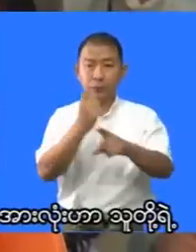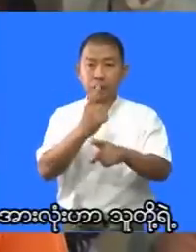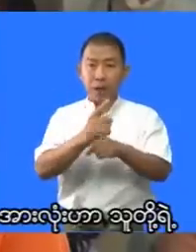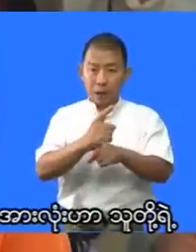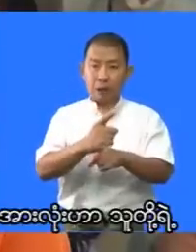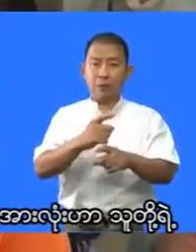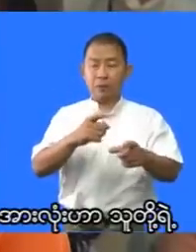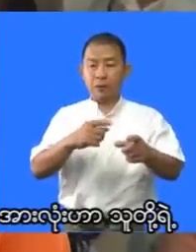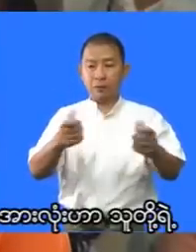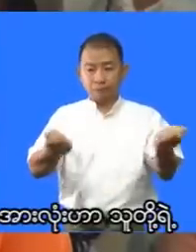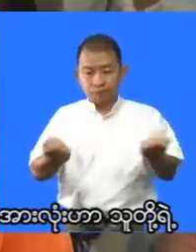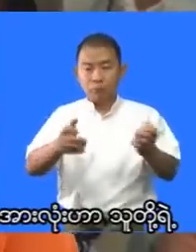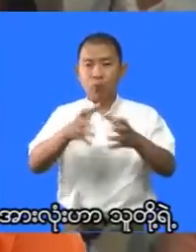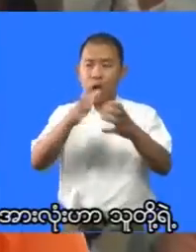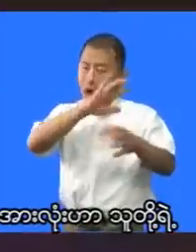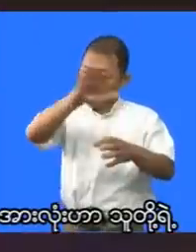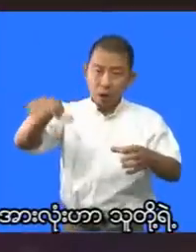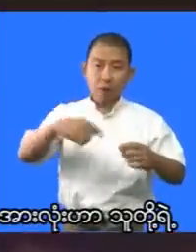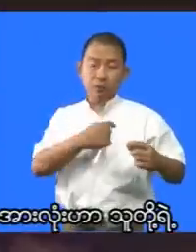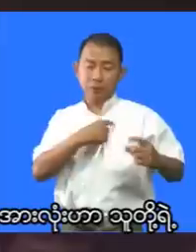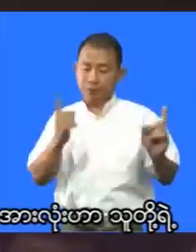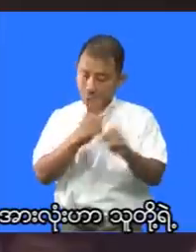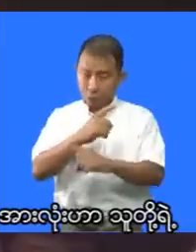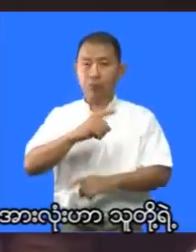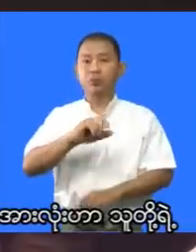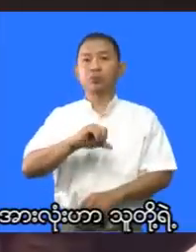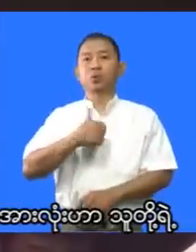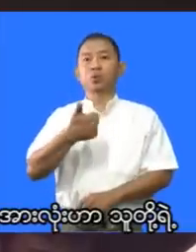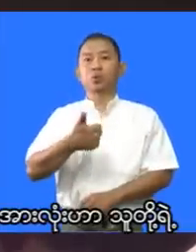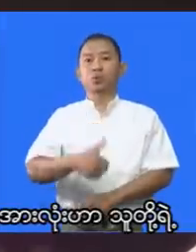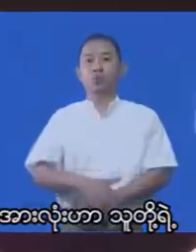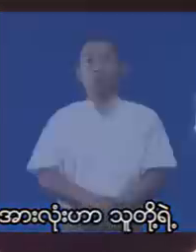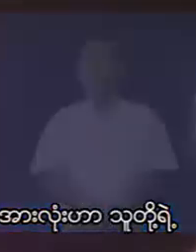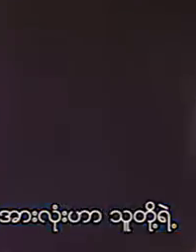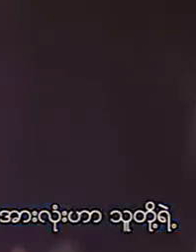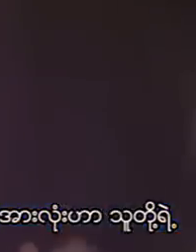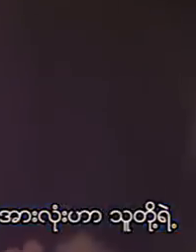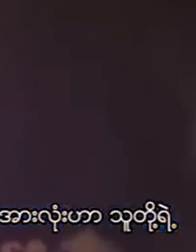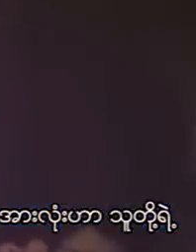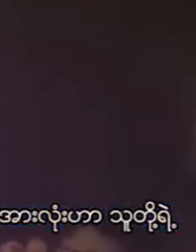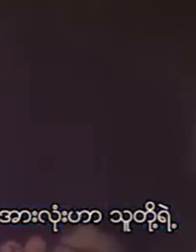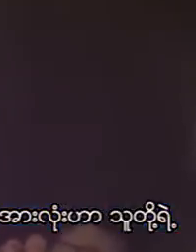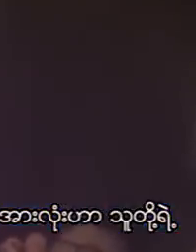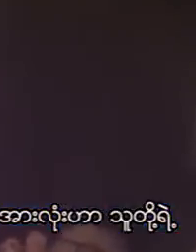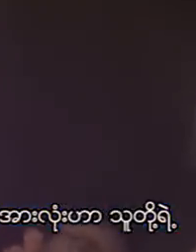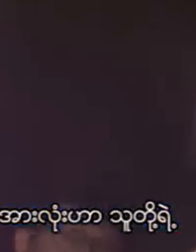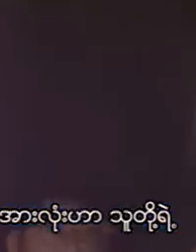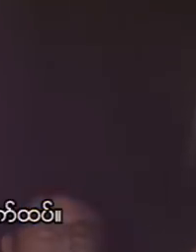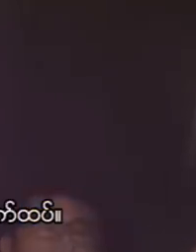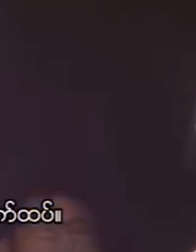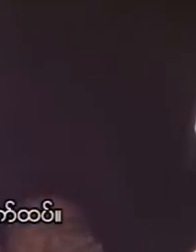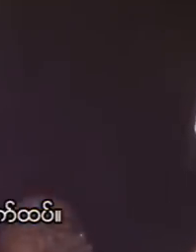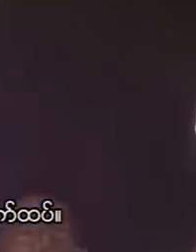ယ်ကျွန်တော်တို့လောကသားတွေလောက်ဖို့ကင်ဘက်တွေရှိရှိသမျှတော့အားလုံးဟာ